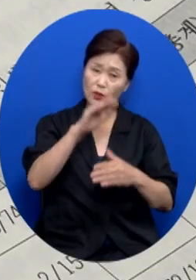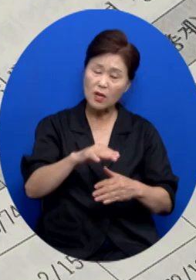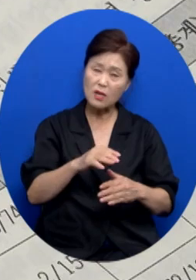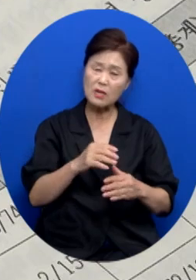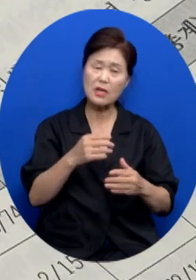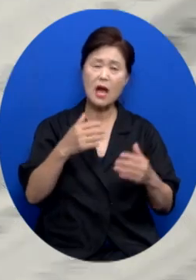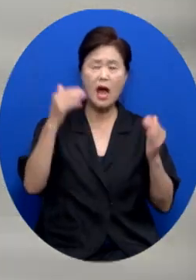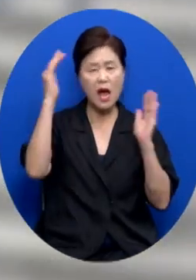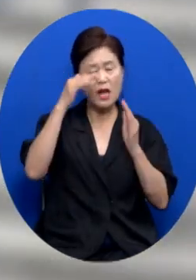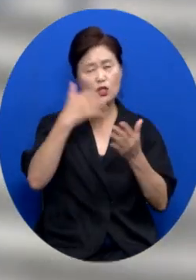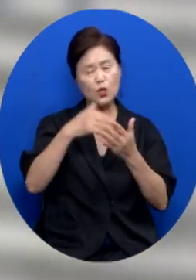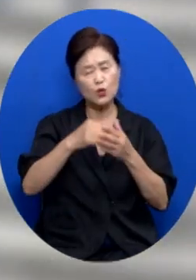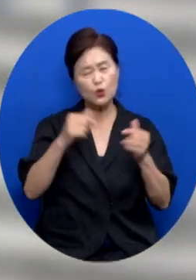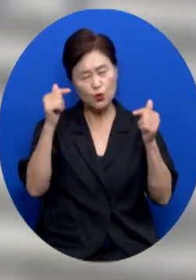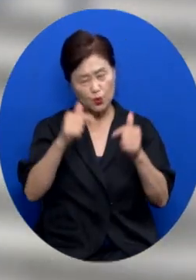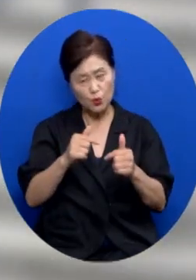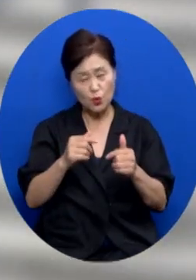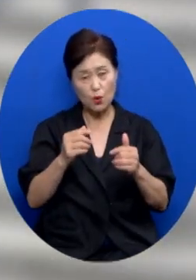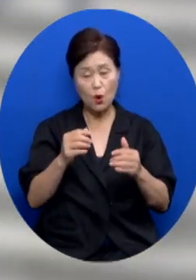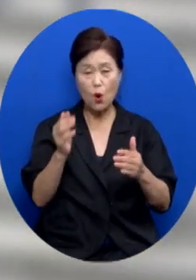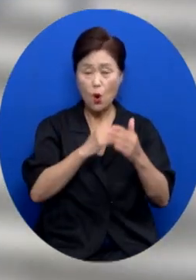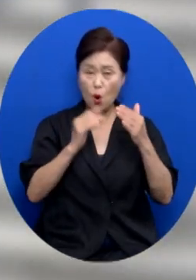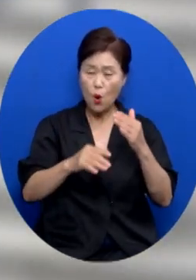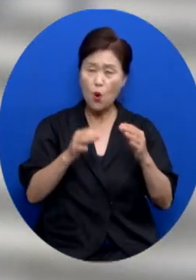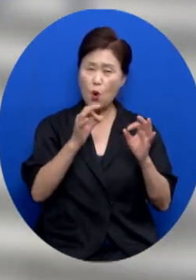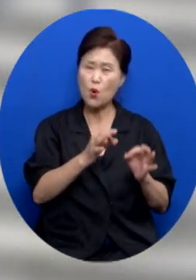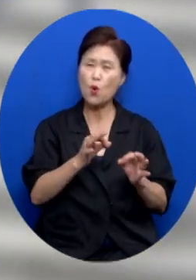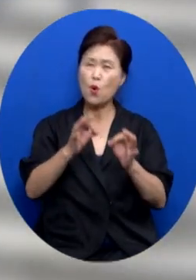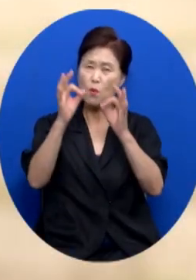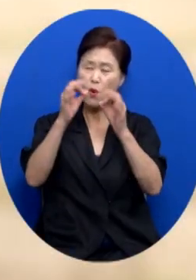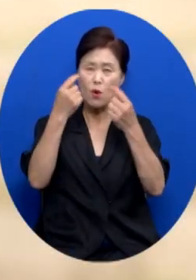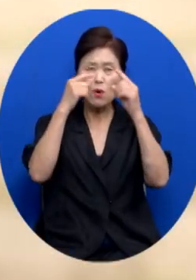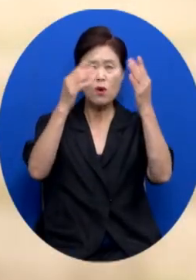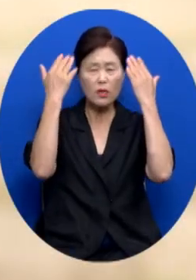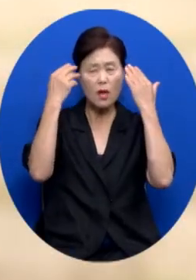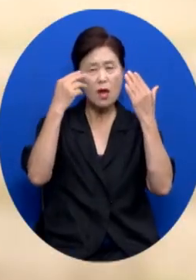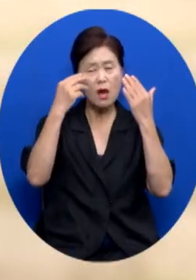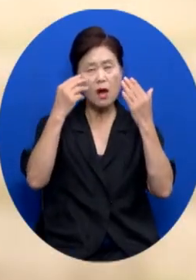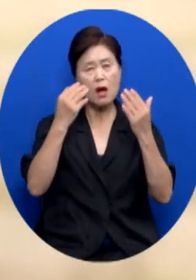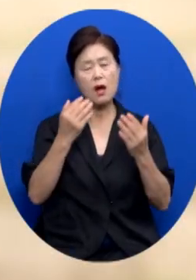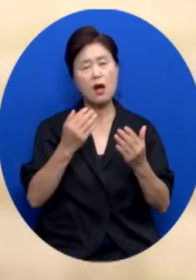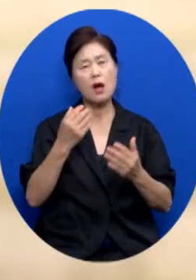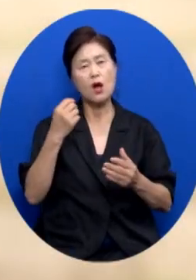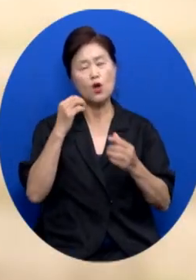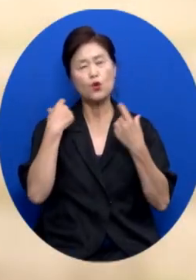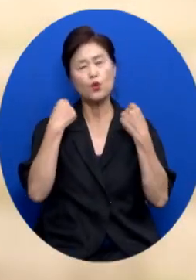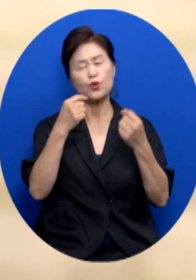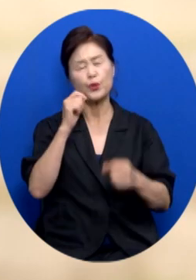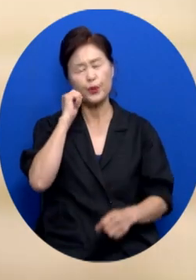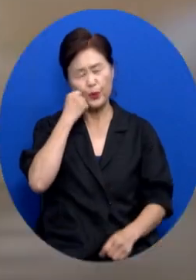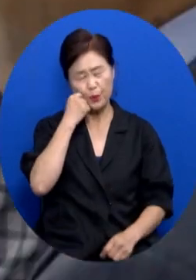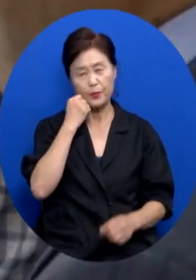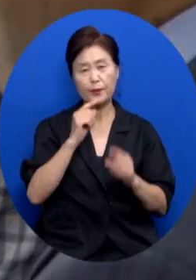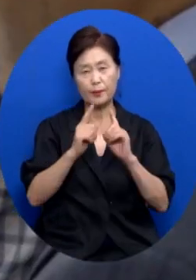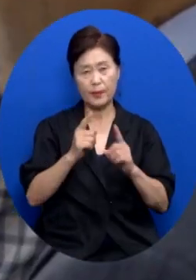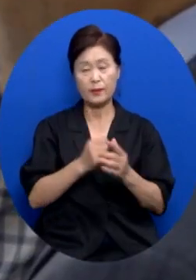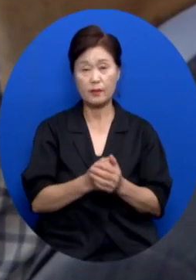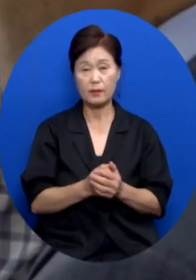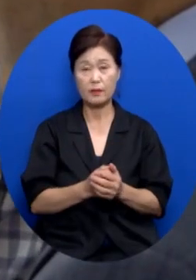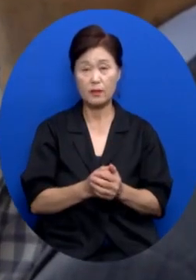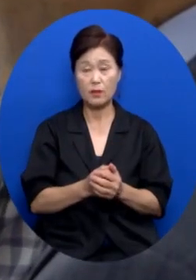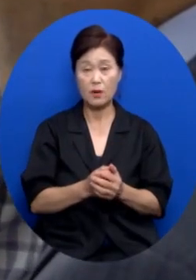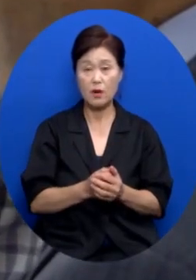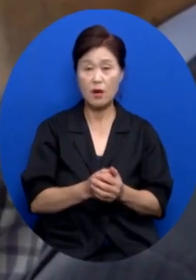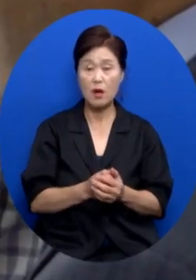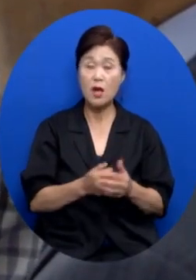학령인구 감소와 공공요금 상승으로 대학이 더 이상 버티기 어려운 상황에 처한 것으로 풀이하고 있습니다. 예장